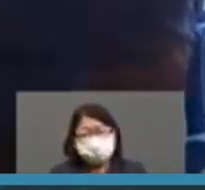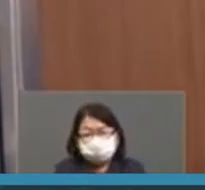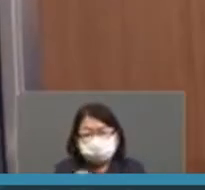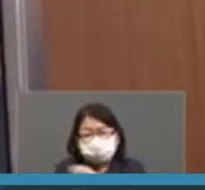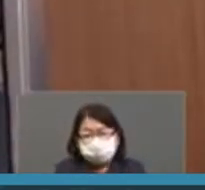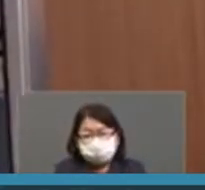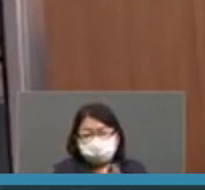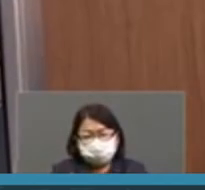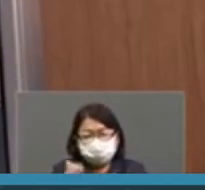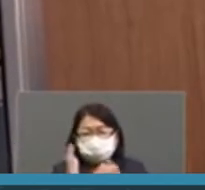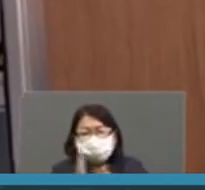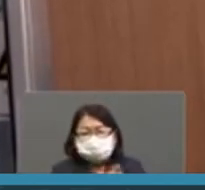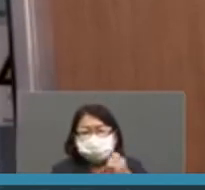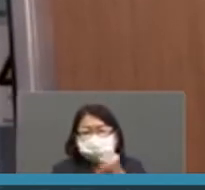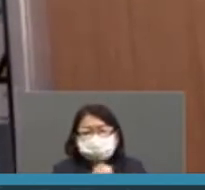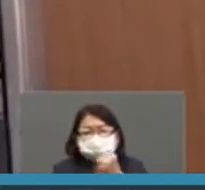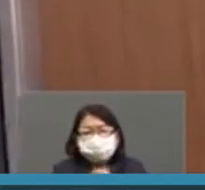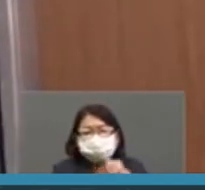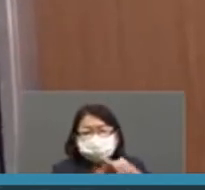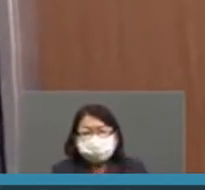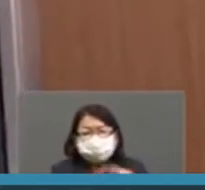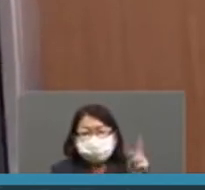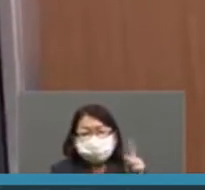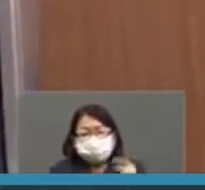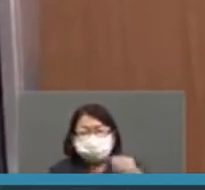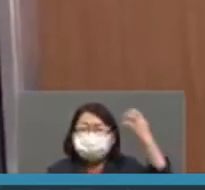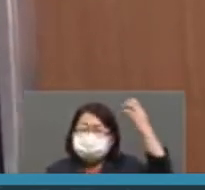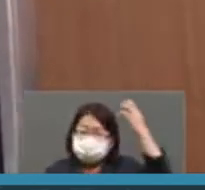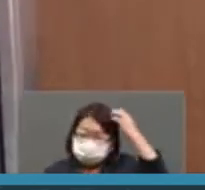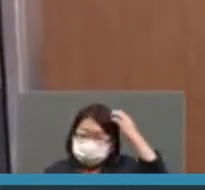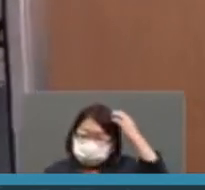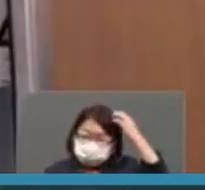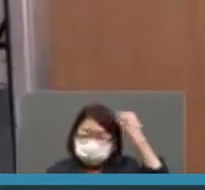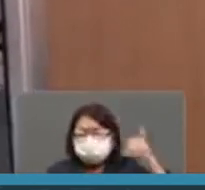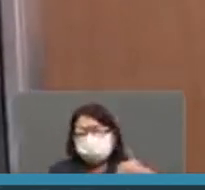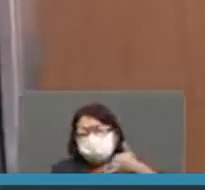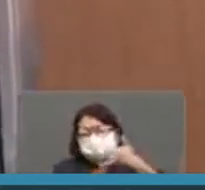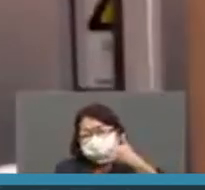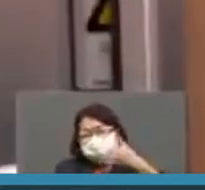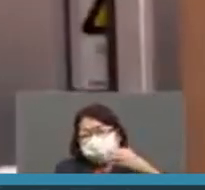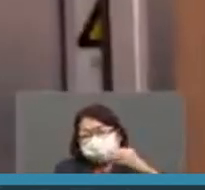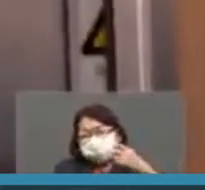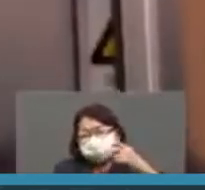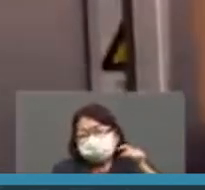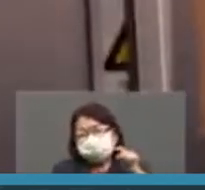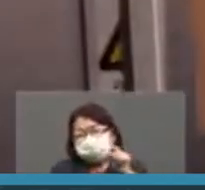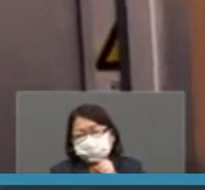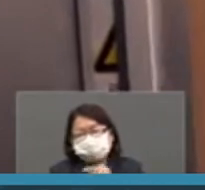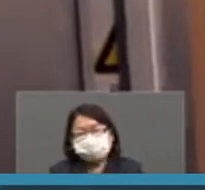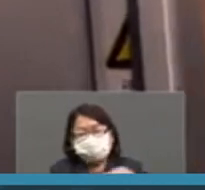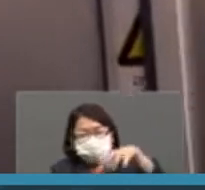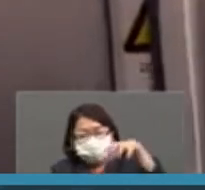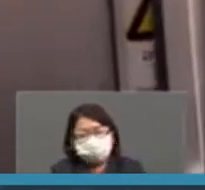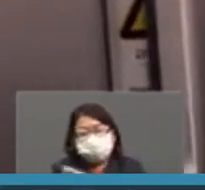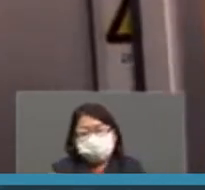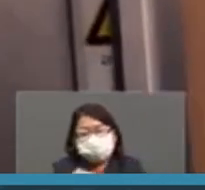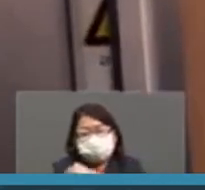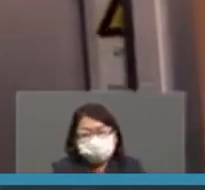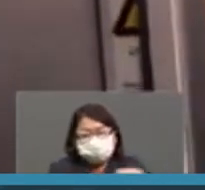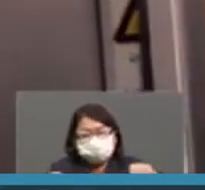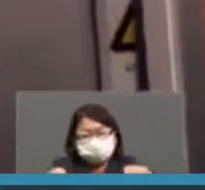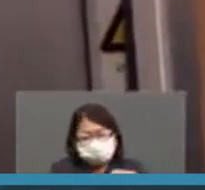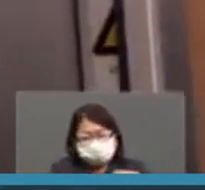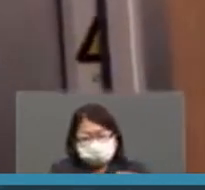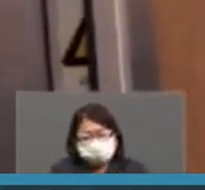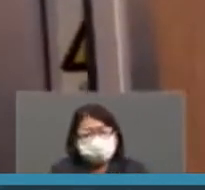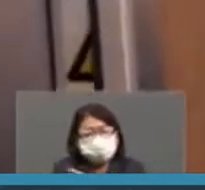เกิดขึ้นจริง ขณะที่นายอนุทินชาญวีรกูลรองนายกรัฐมนตรีและรัฐมนตรีว่าการกระทรวงสาธารณสุขได้ย